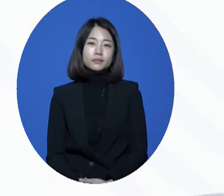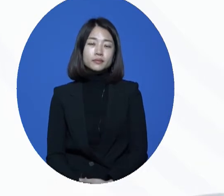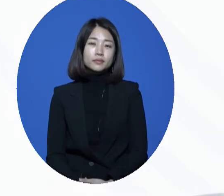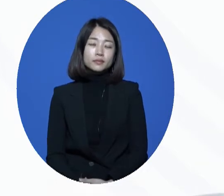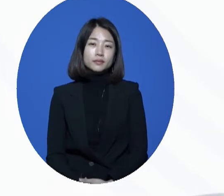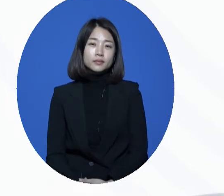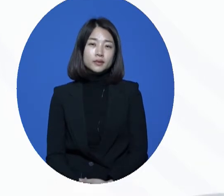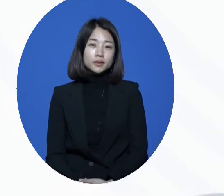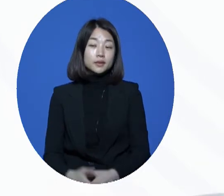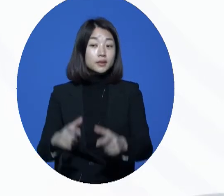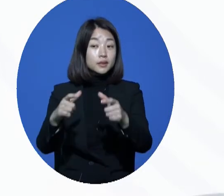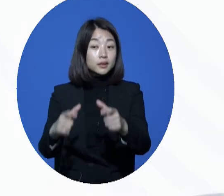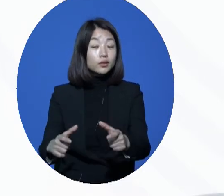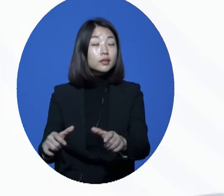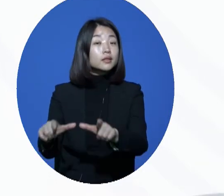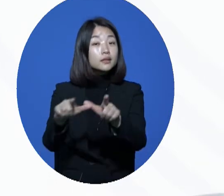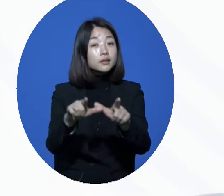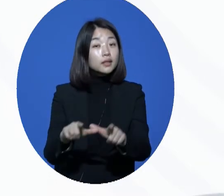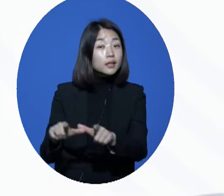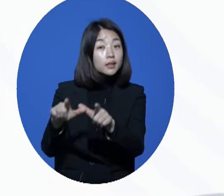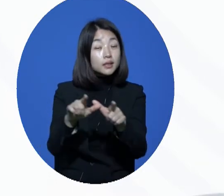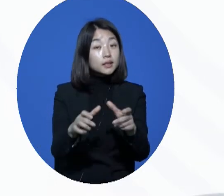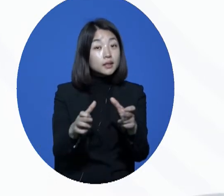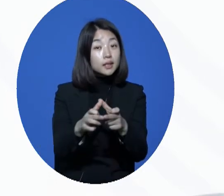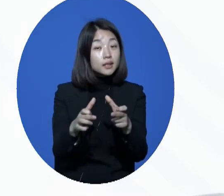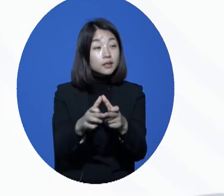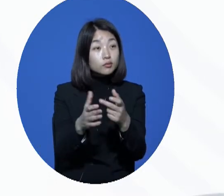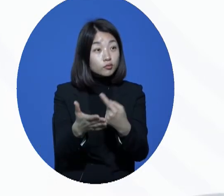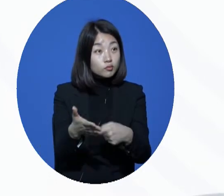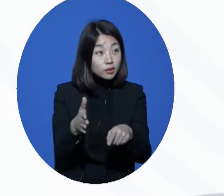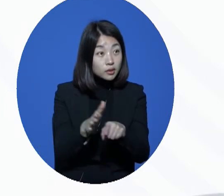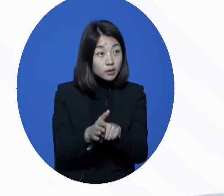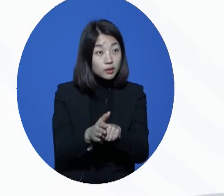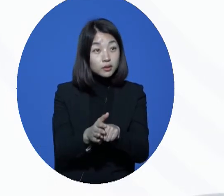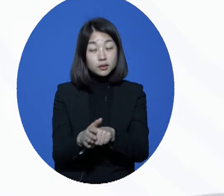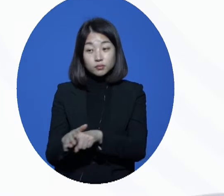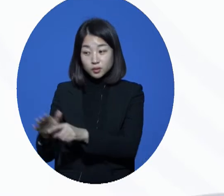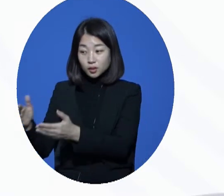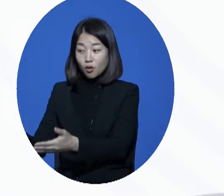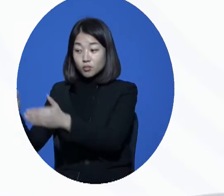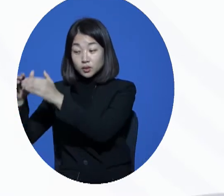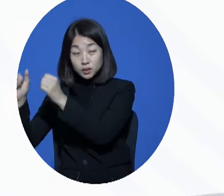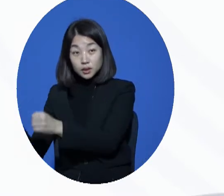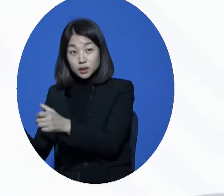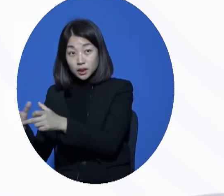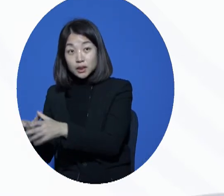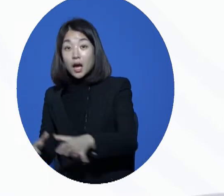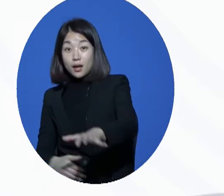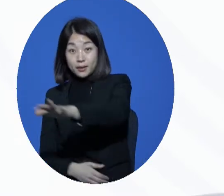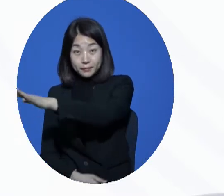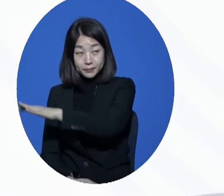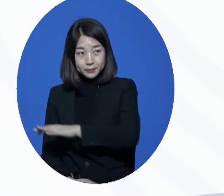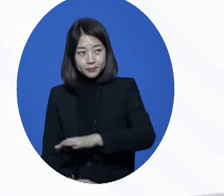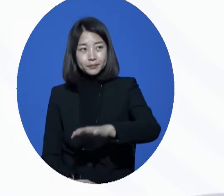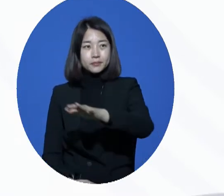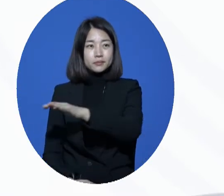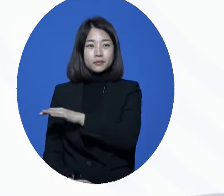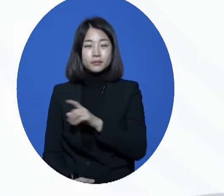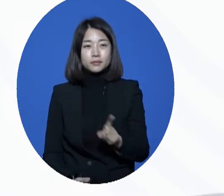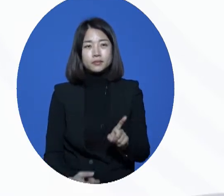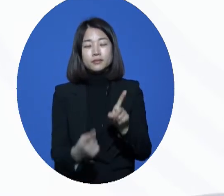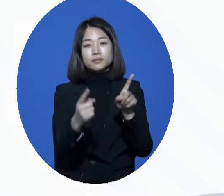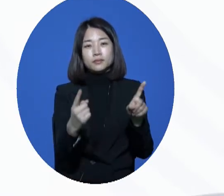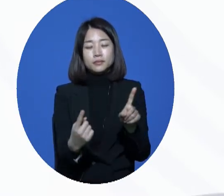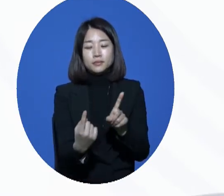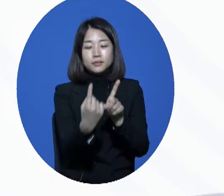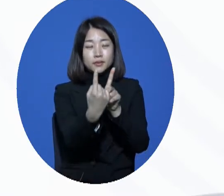그리고 지역에서 살아가고 있는 사람들에게는 시설에 계시는 분들을 포함해서 모든 장애인에게 당장 1:1 사회